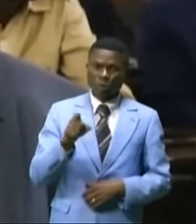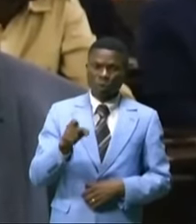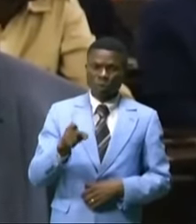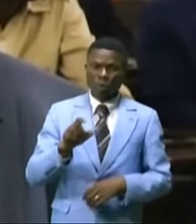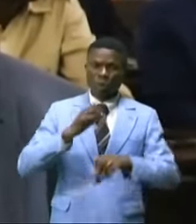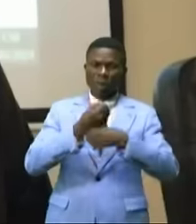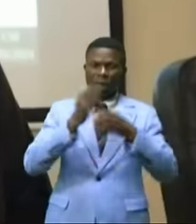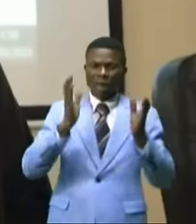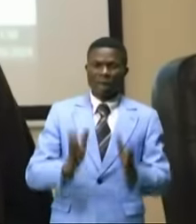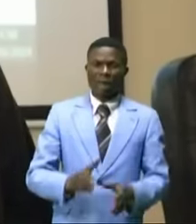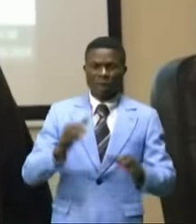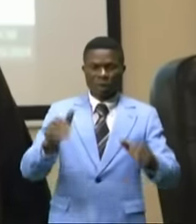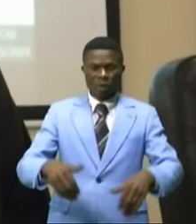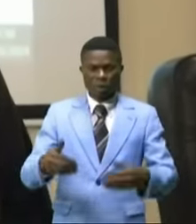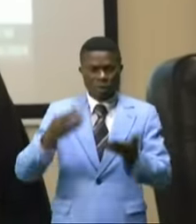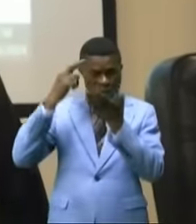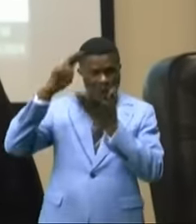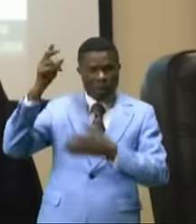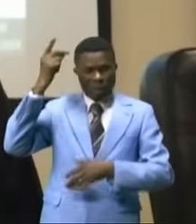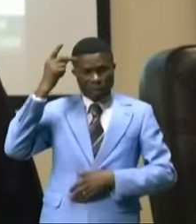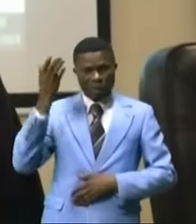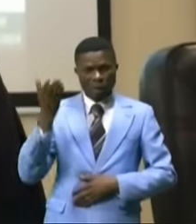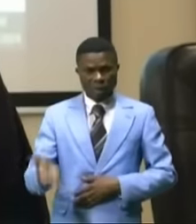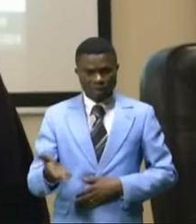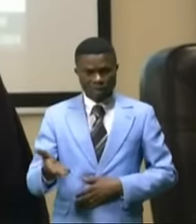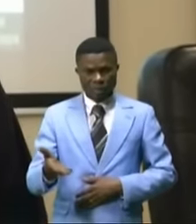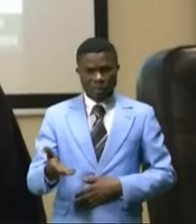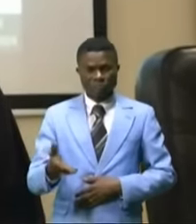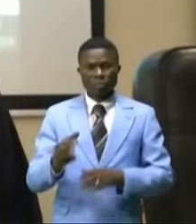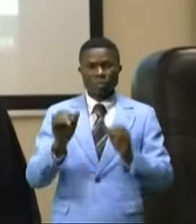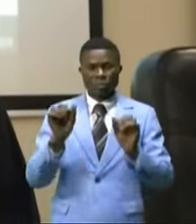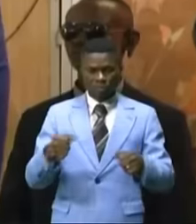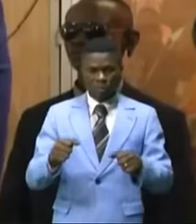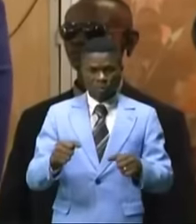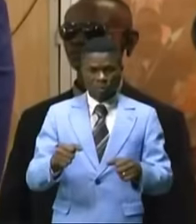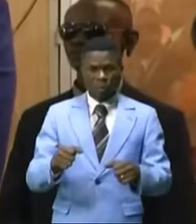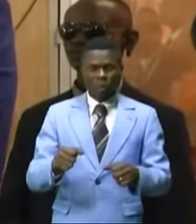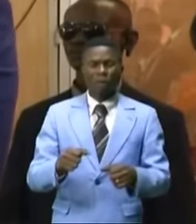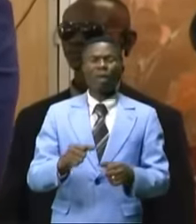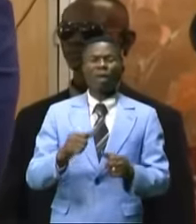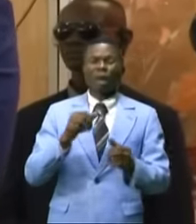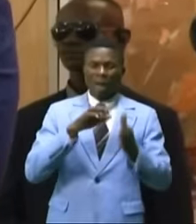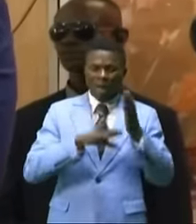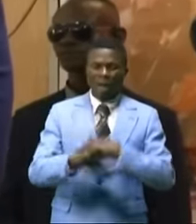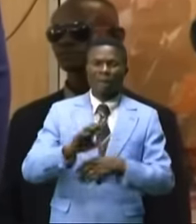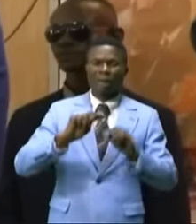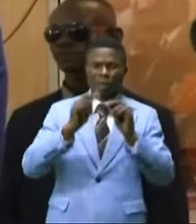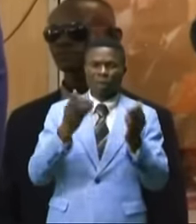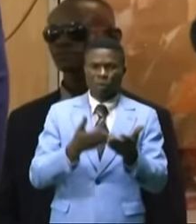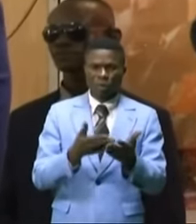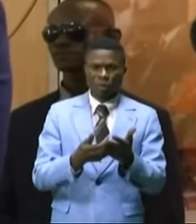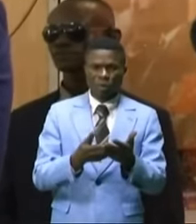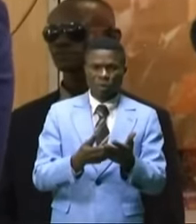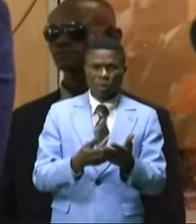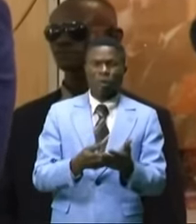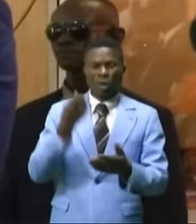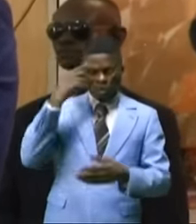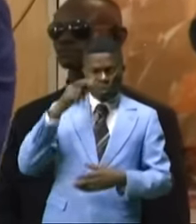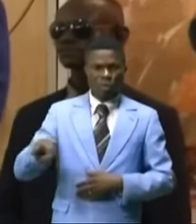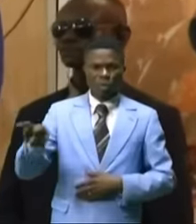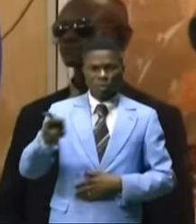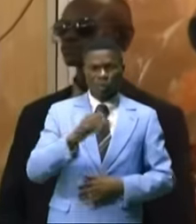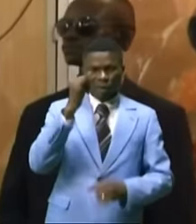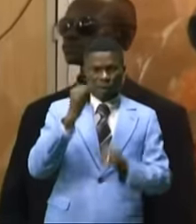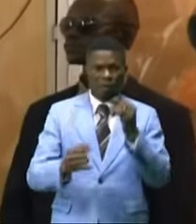entrepreneur de l'université de Kinshasa, mais vous êtes là pour la cité, vous êtes là pour les autres. Si